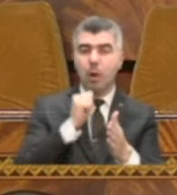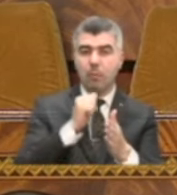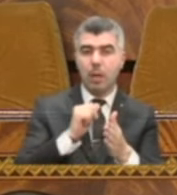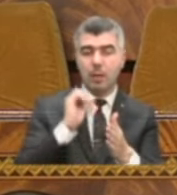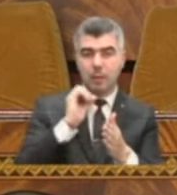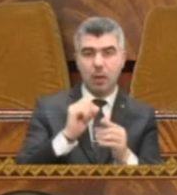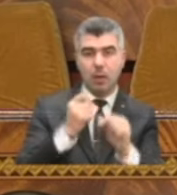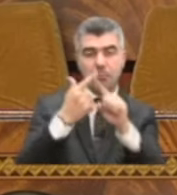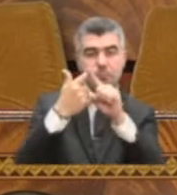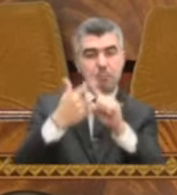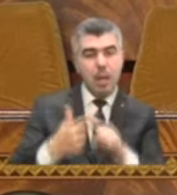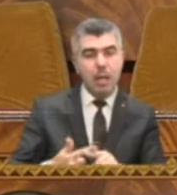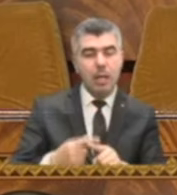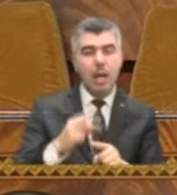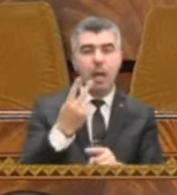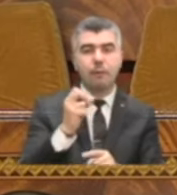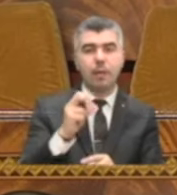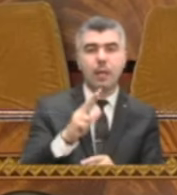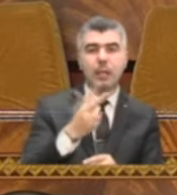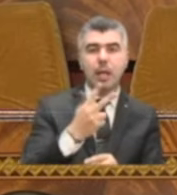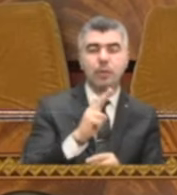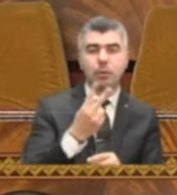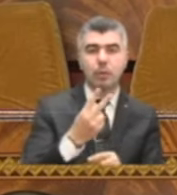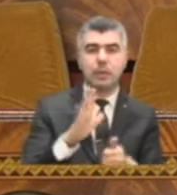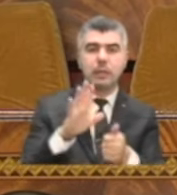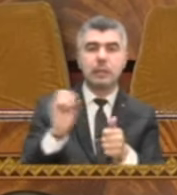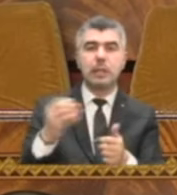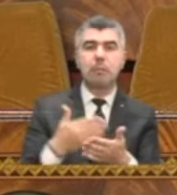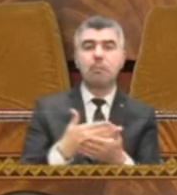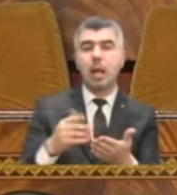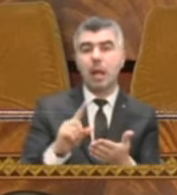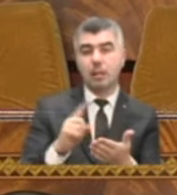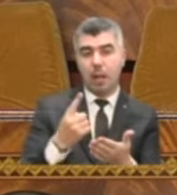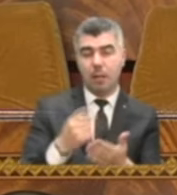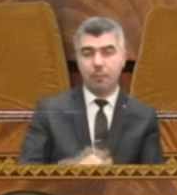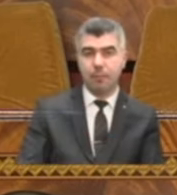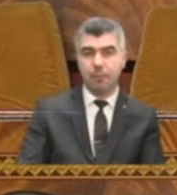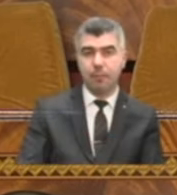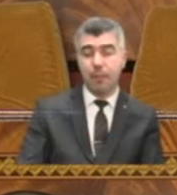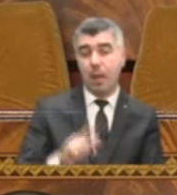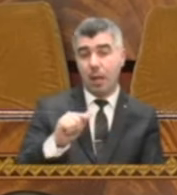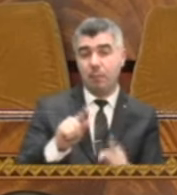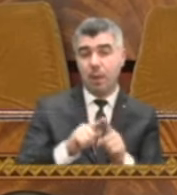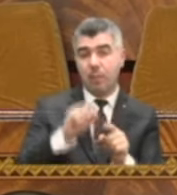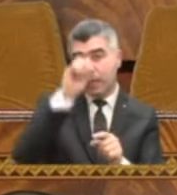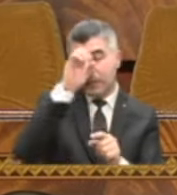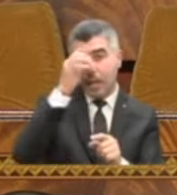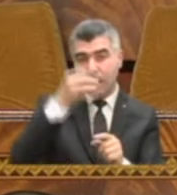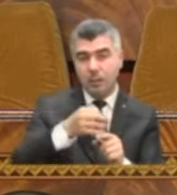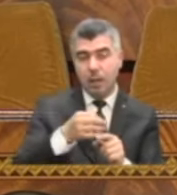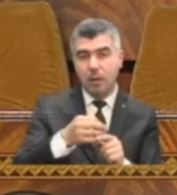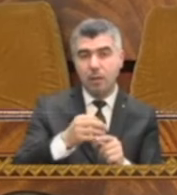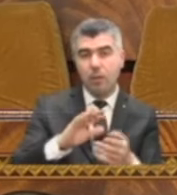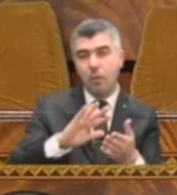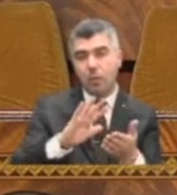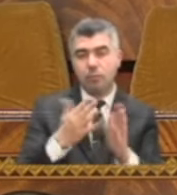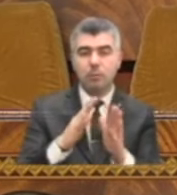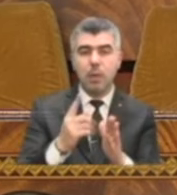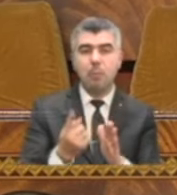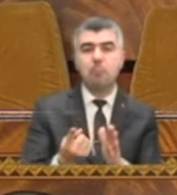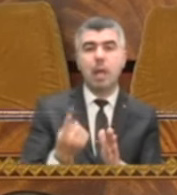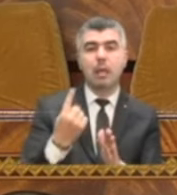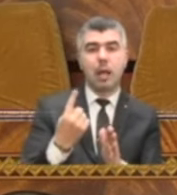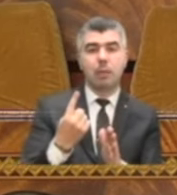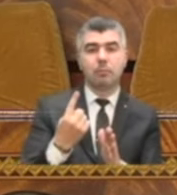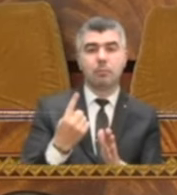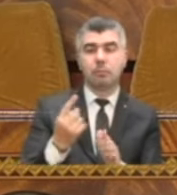سنة 2023 بقدر 60 مليار درهم، وكل فاتورة طاقية تكلف المواطن 100 درهم فإن